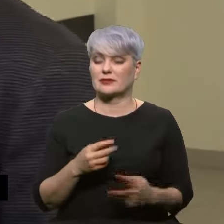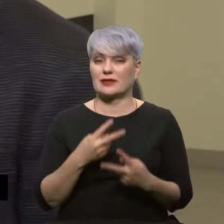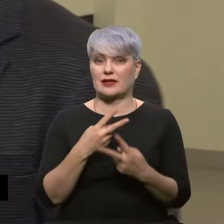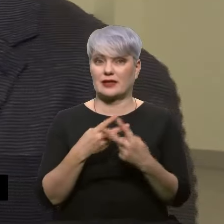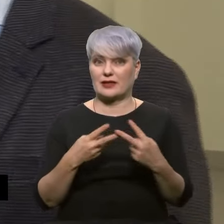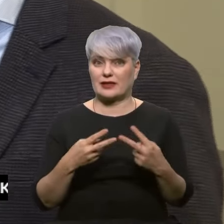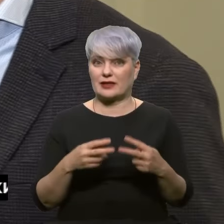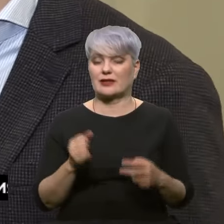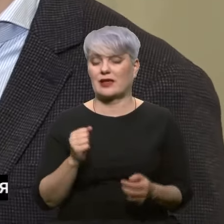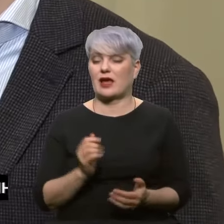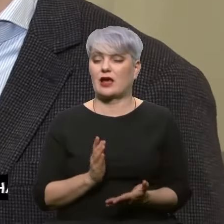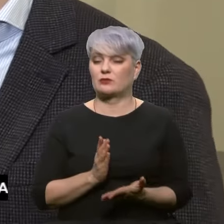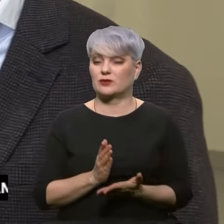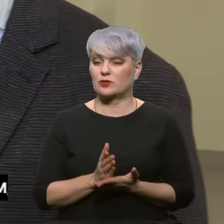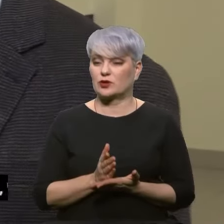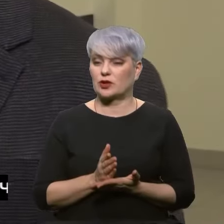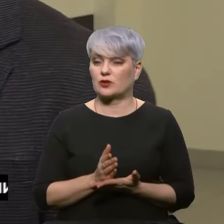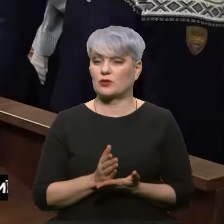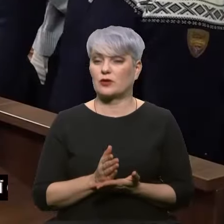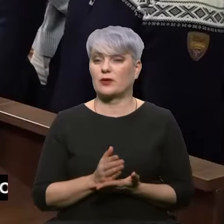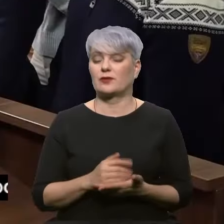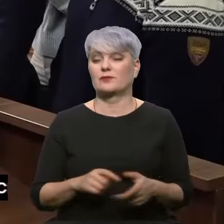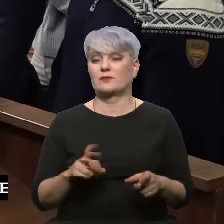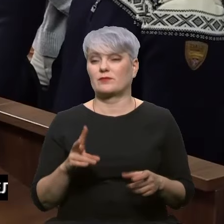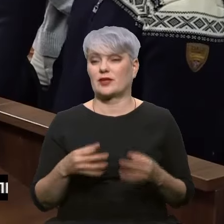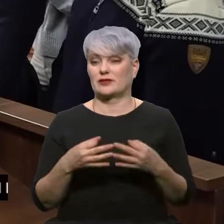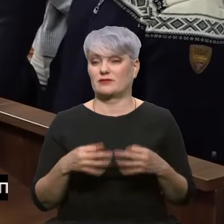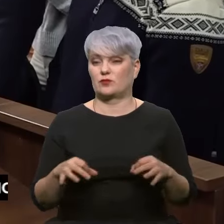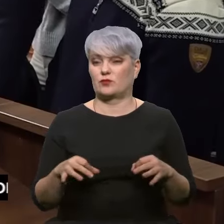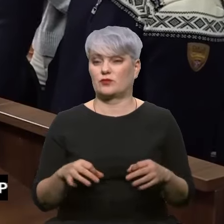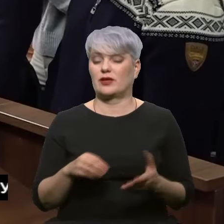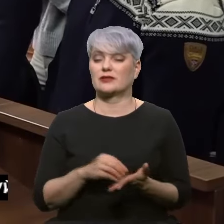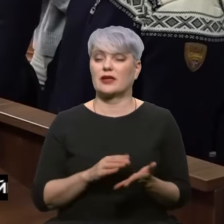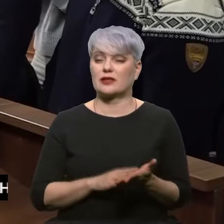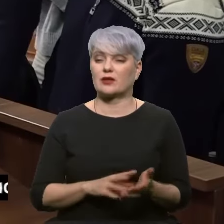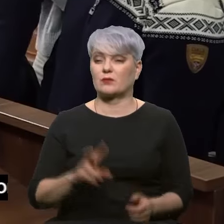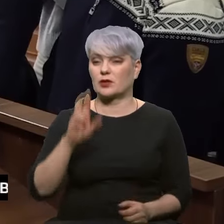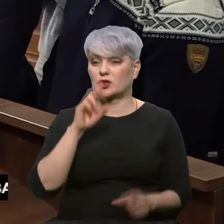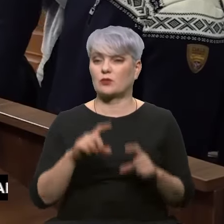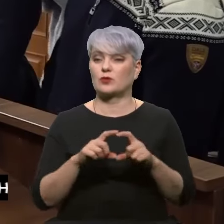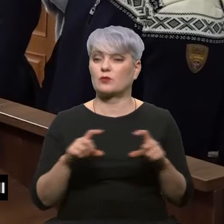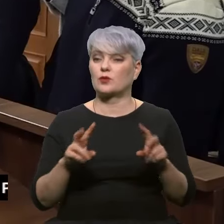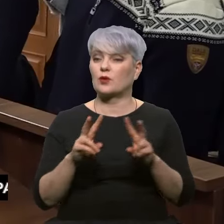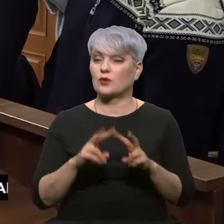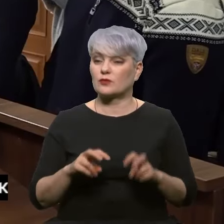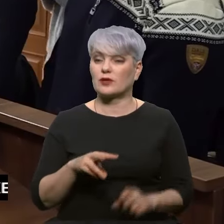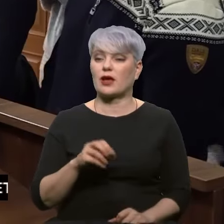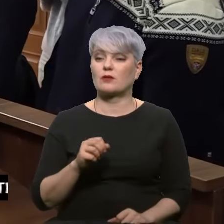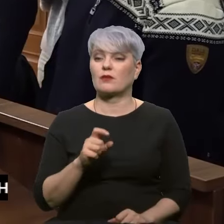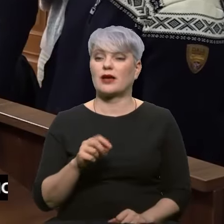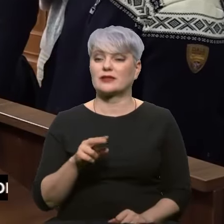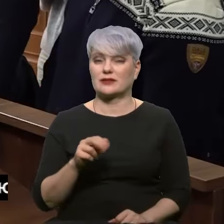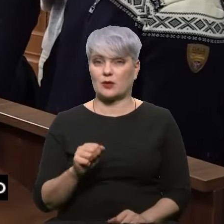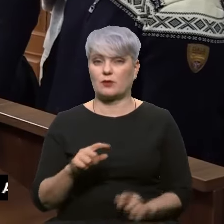не з СІЗО, а безпосередньо будучи на свободі. За даними Державного бюро розслідувань, Ігор Мазепа є